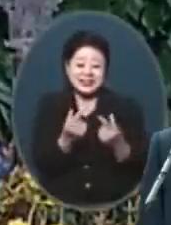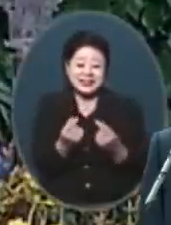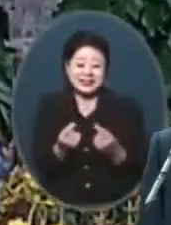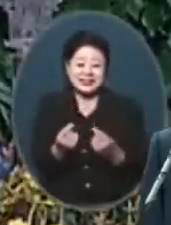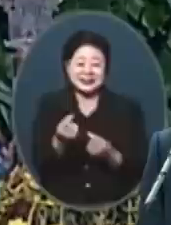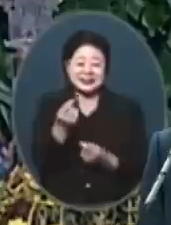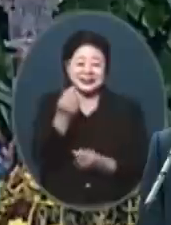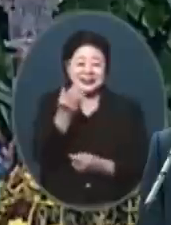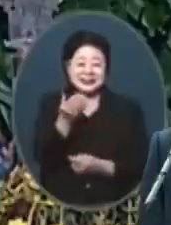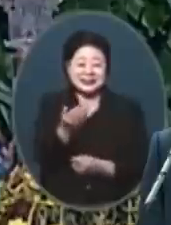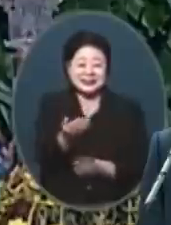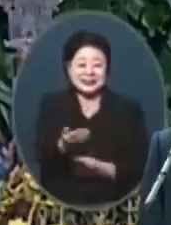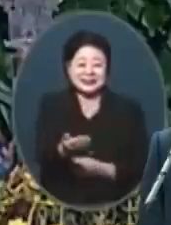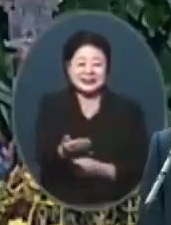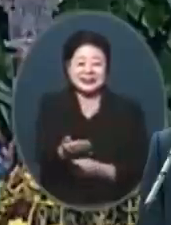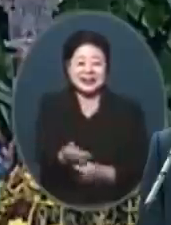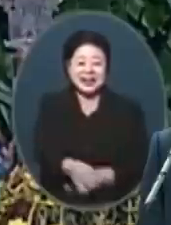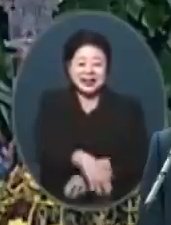같이